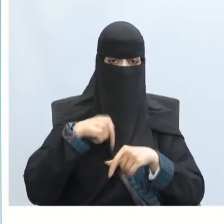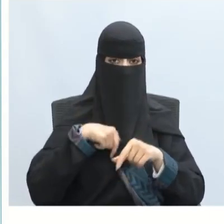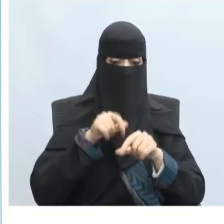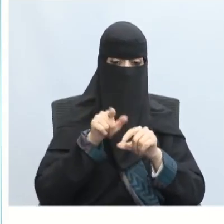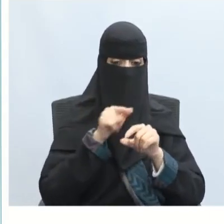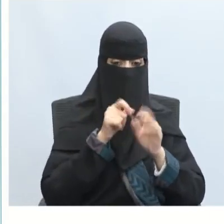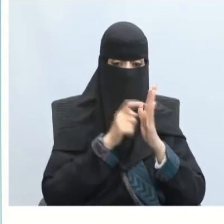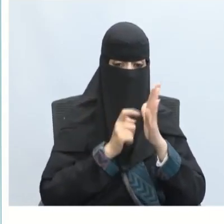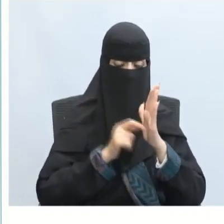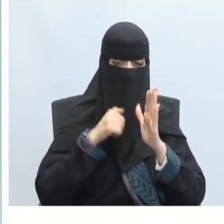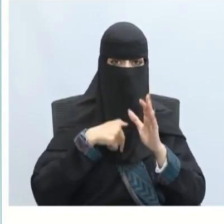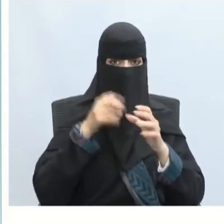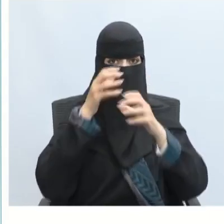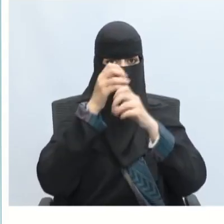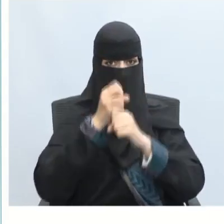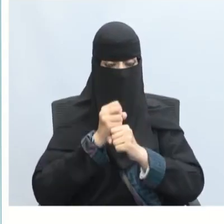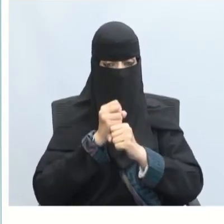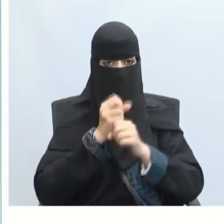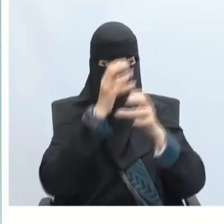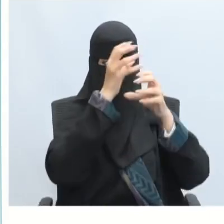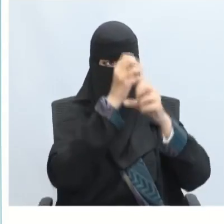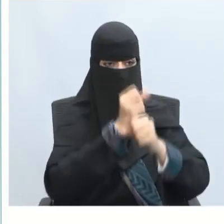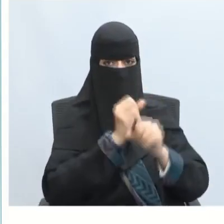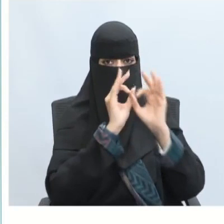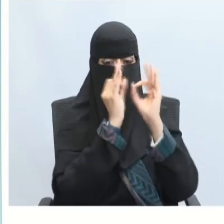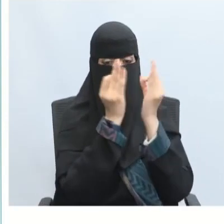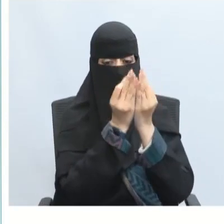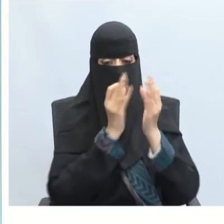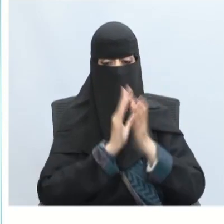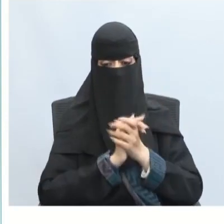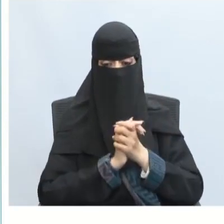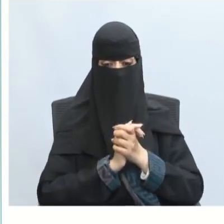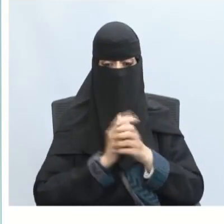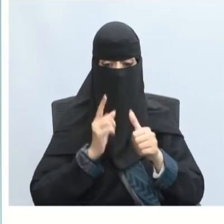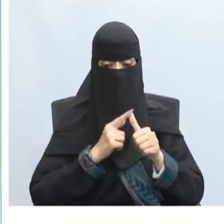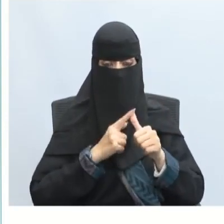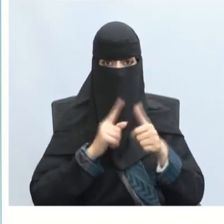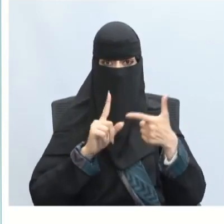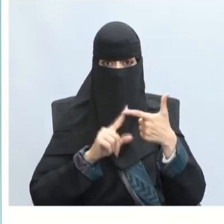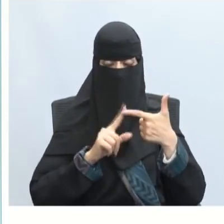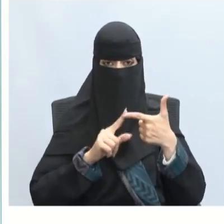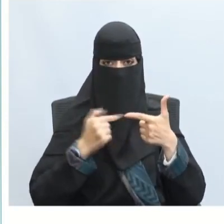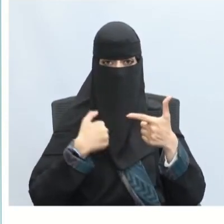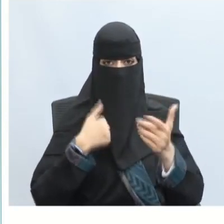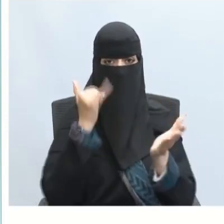حمايه المجتمع هذه من نتائج الالتزام بالانظمه حمايه المجتمع